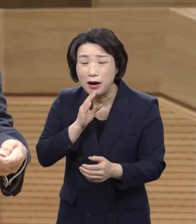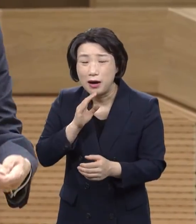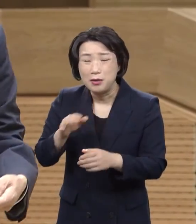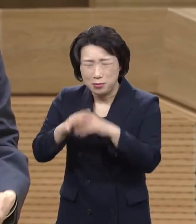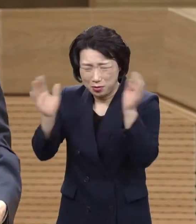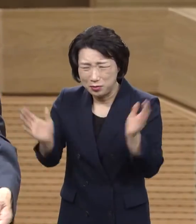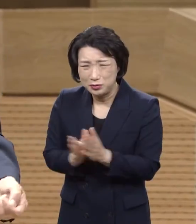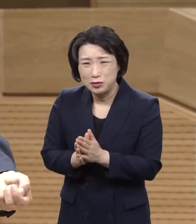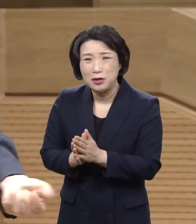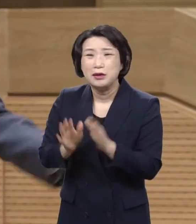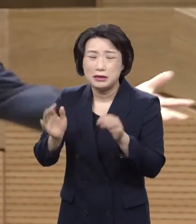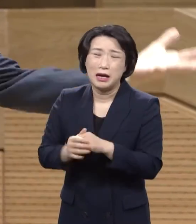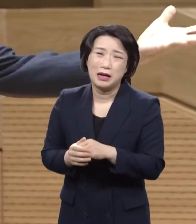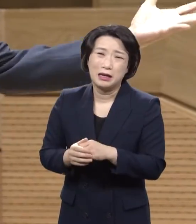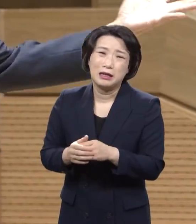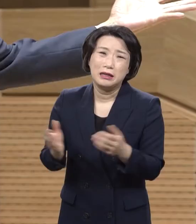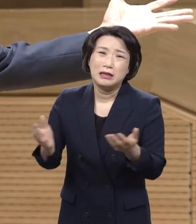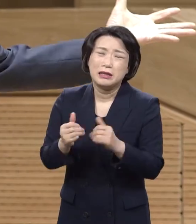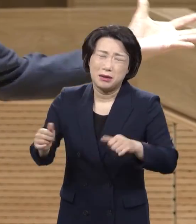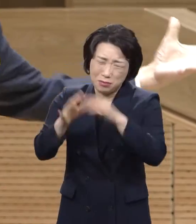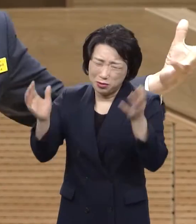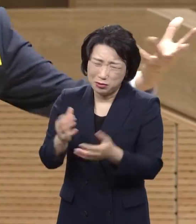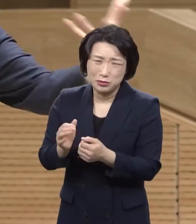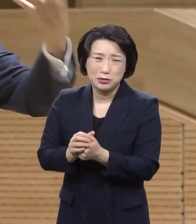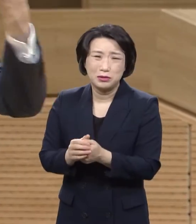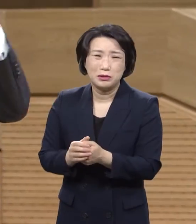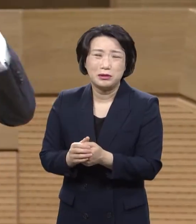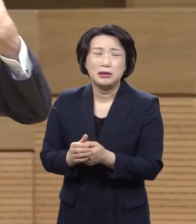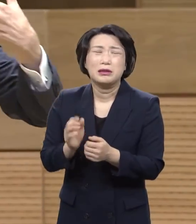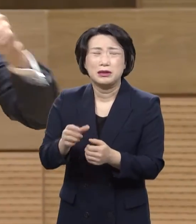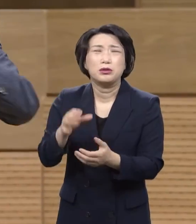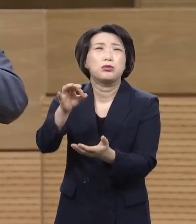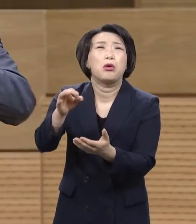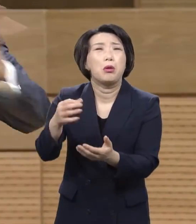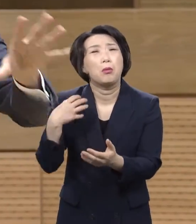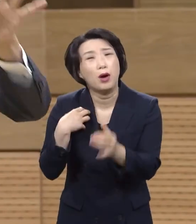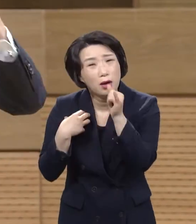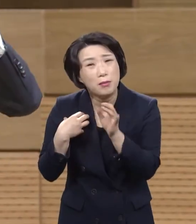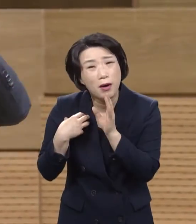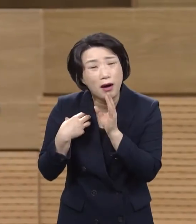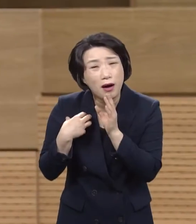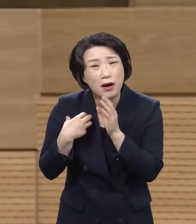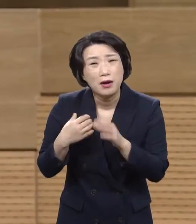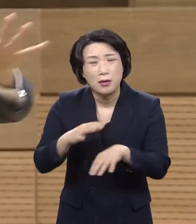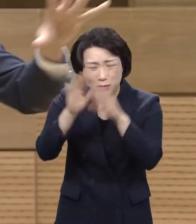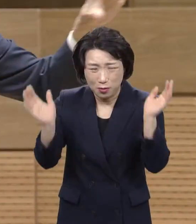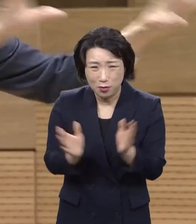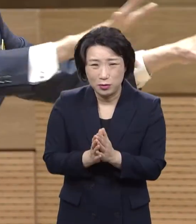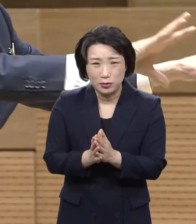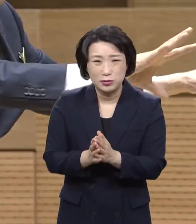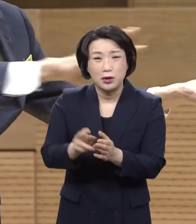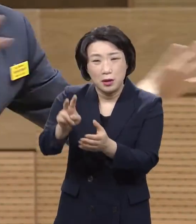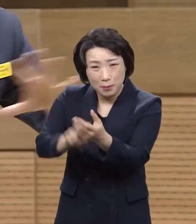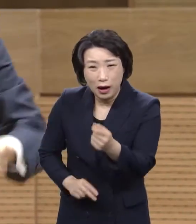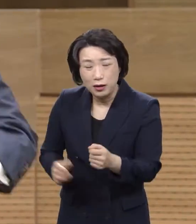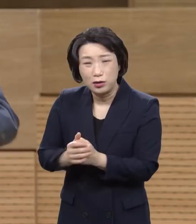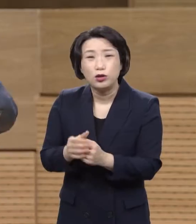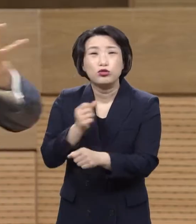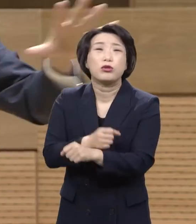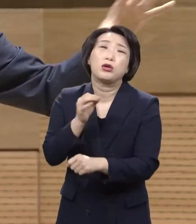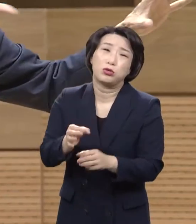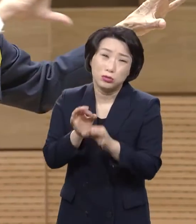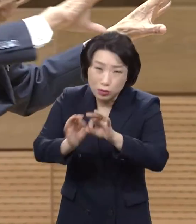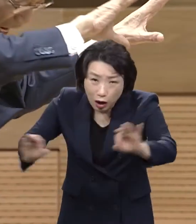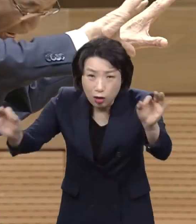다 밭에서 빼서, 이게 다 돈이잖아요. 돈. 그걸 끌어들여야 팔아서 그들에게 품값도 주고 뭣도 주고 다 할